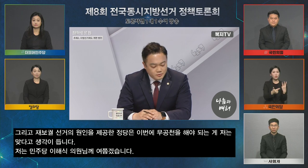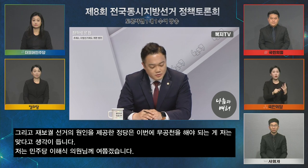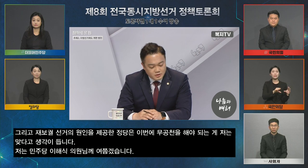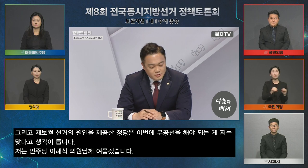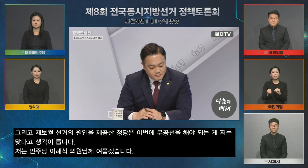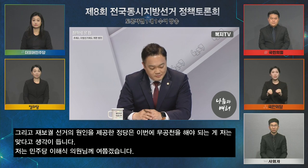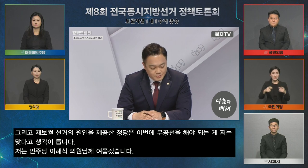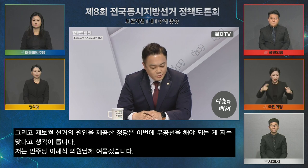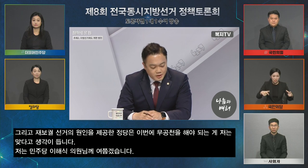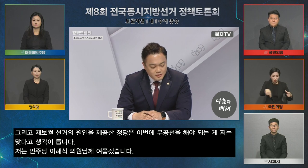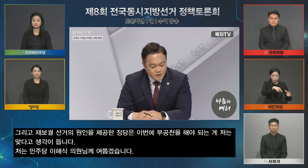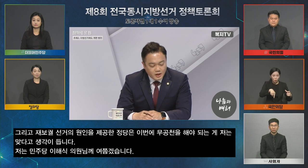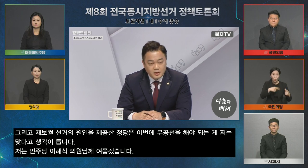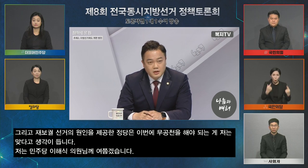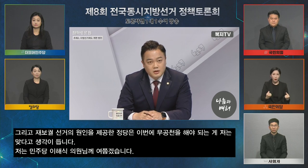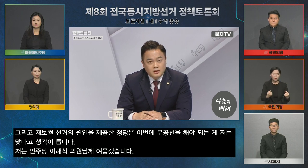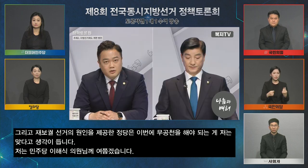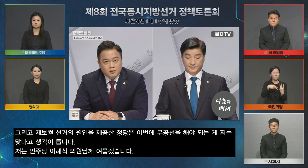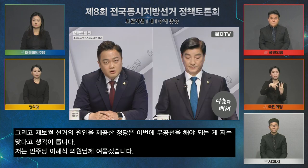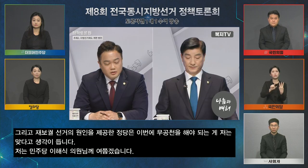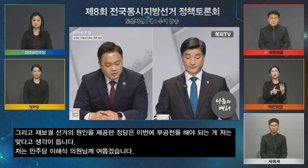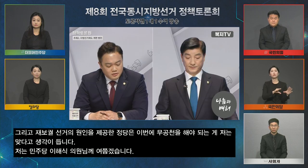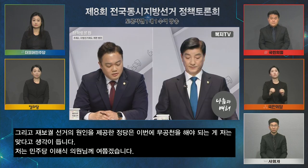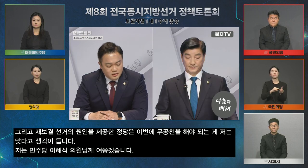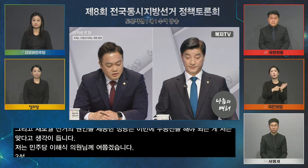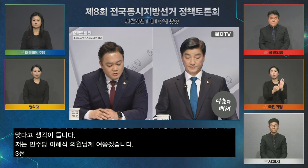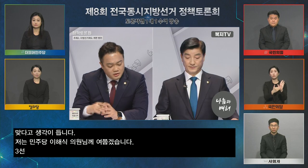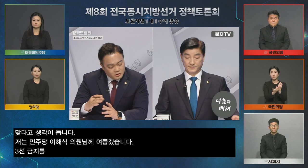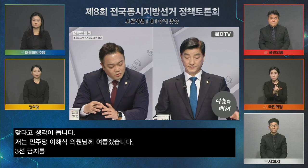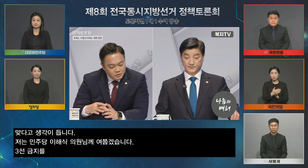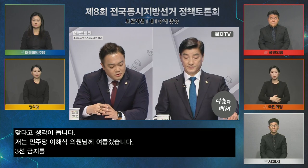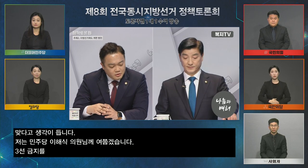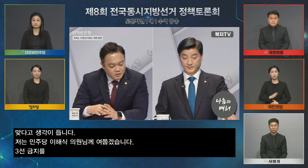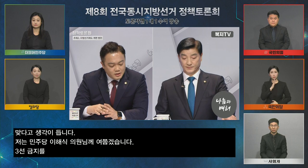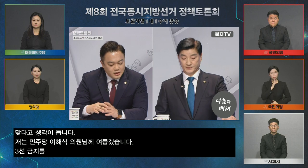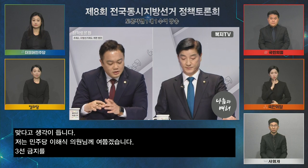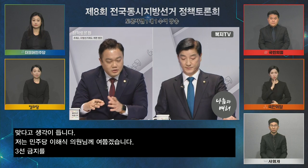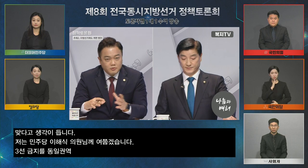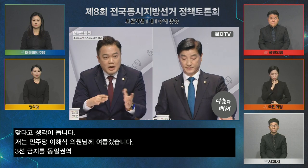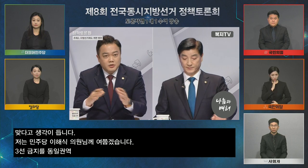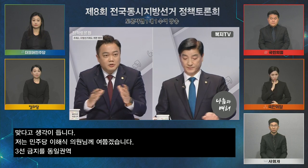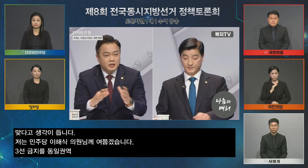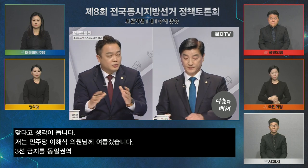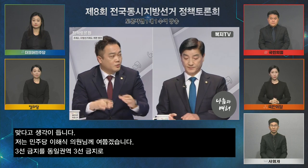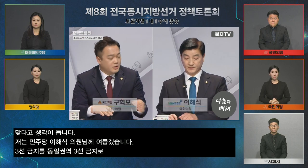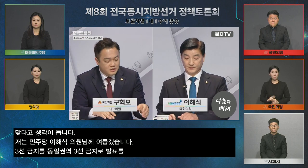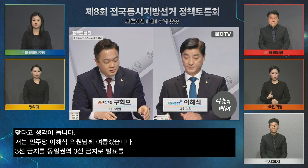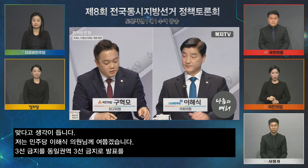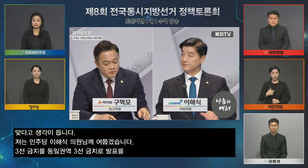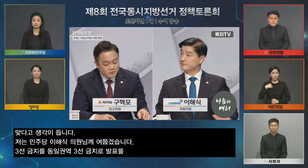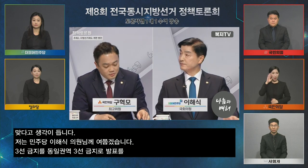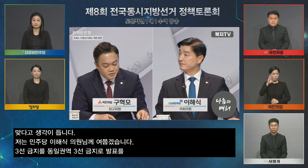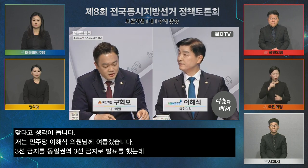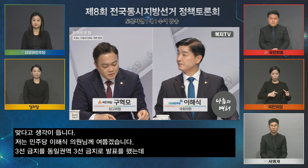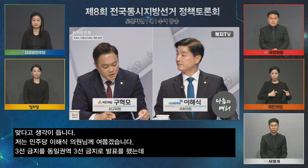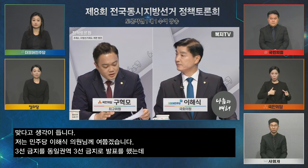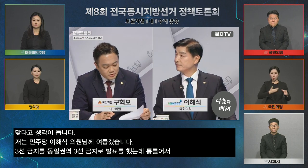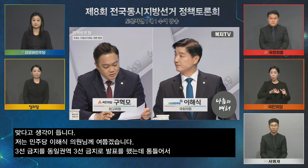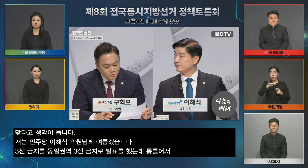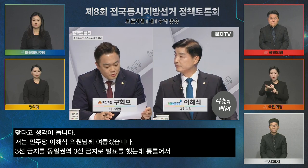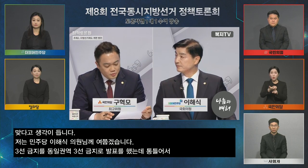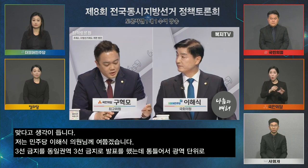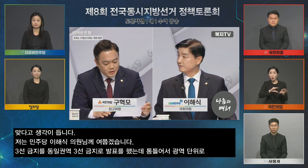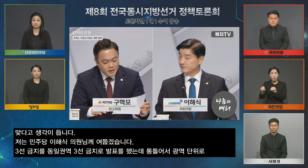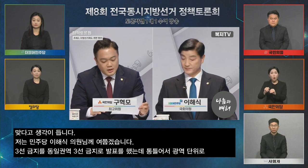금지로 이렇게 발표를 했는데 이게 통틀어서 강력 단위로 했으면 어떤 건지 그런